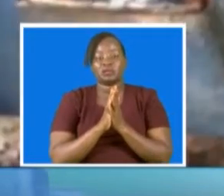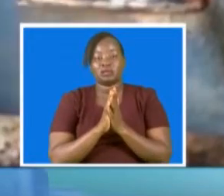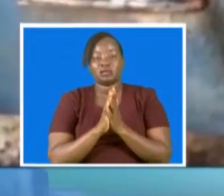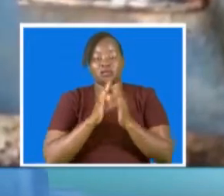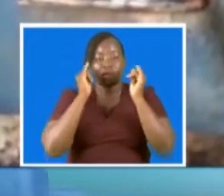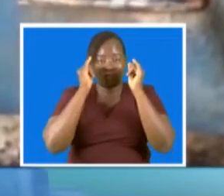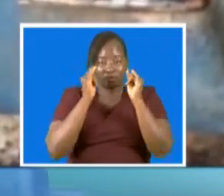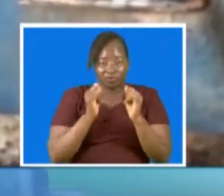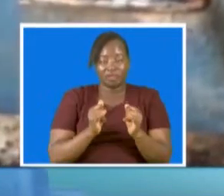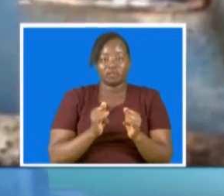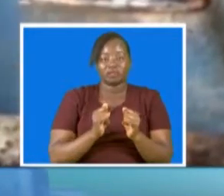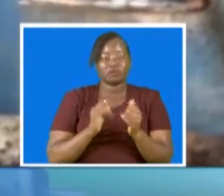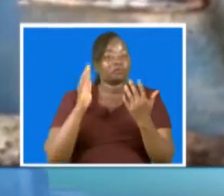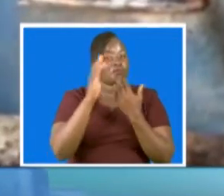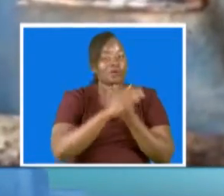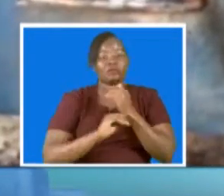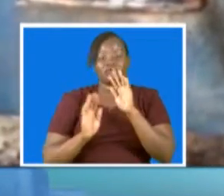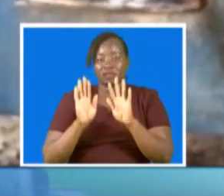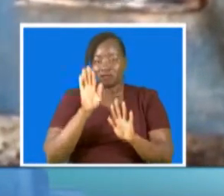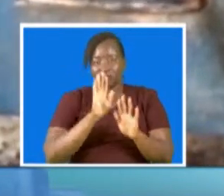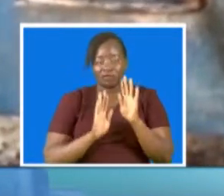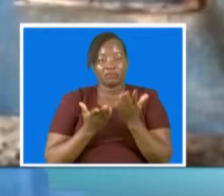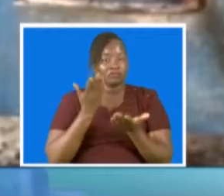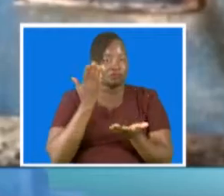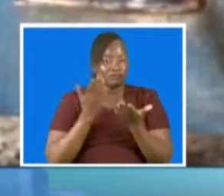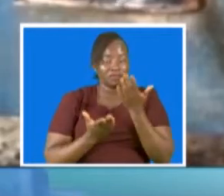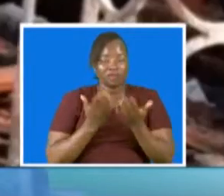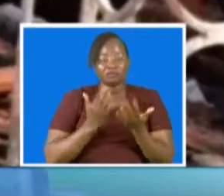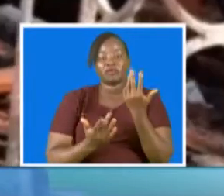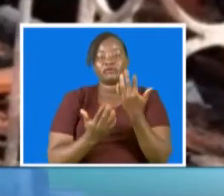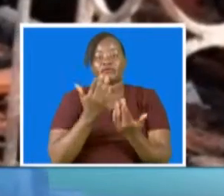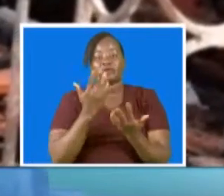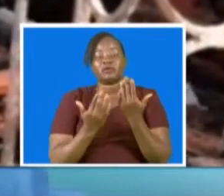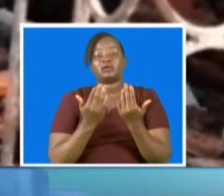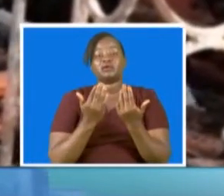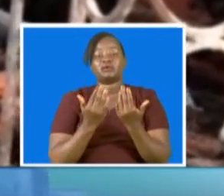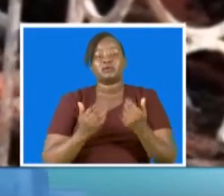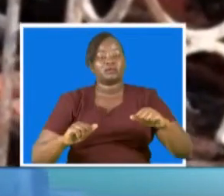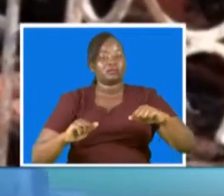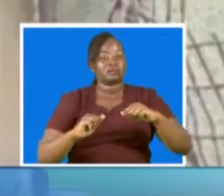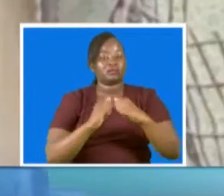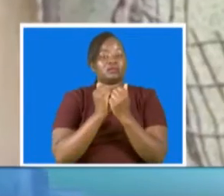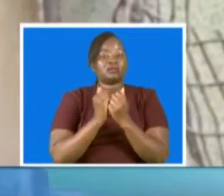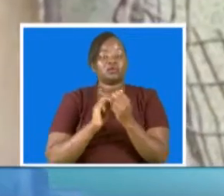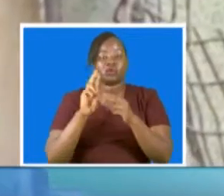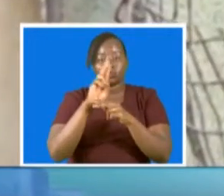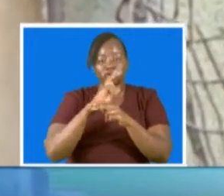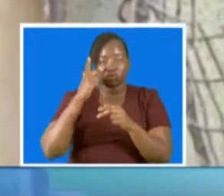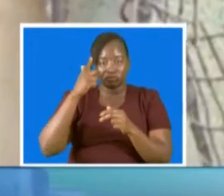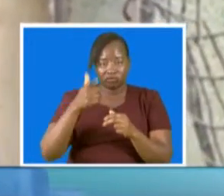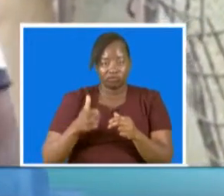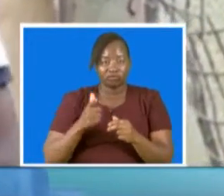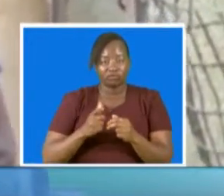ni mundu urari na matanya matari mega na kuronekana ati yaya gukorwo kana mwaki uraya gukorwo urakorirwo